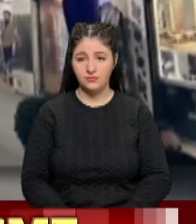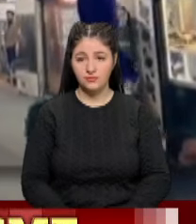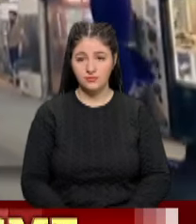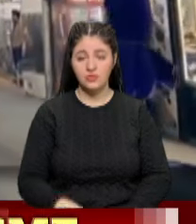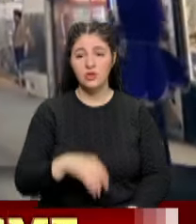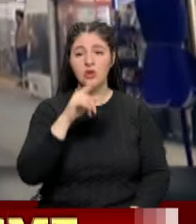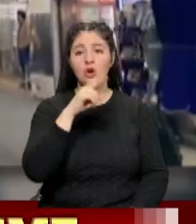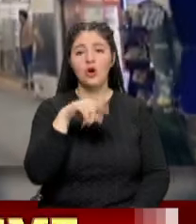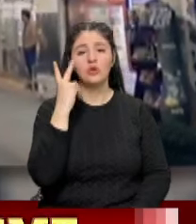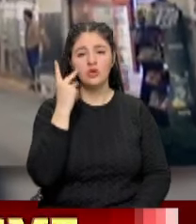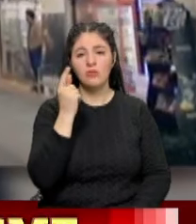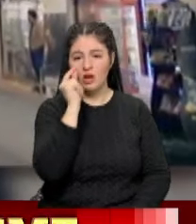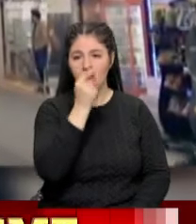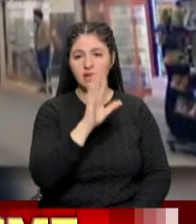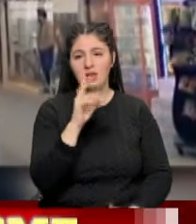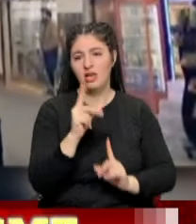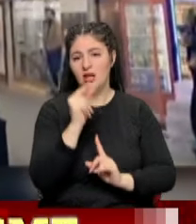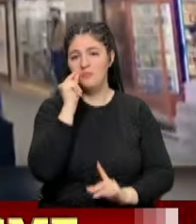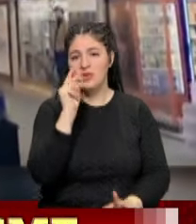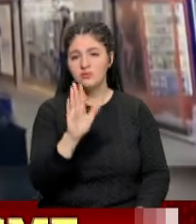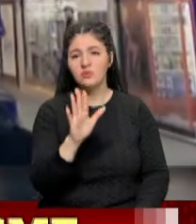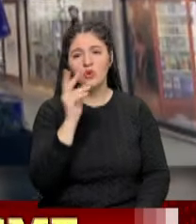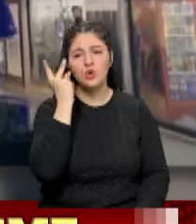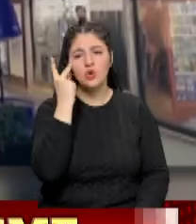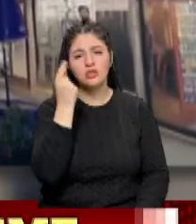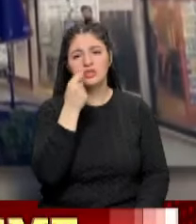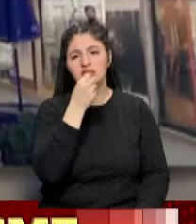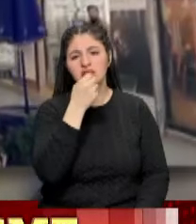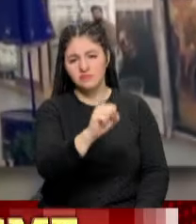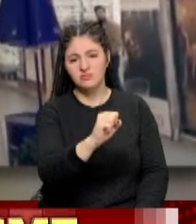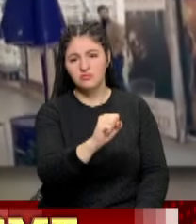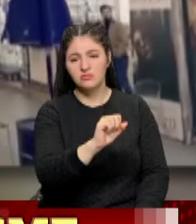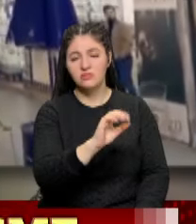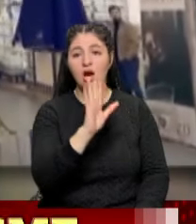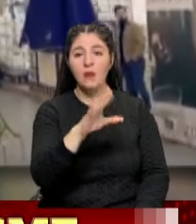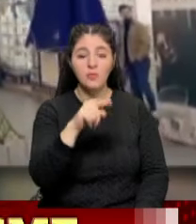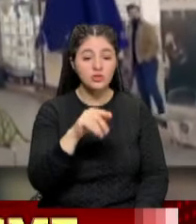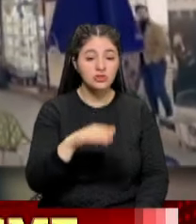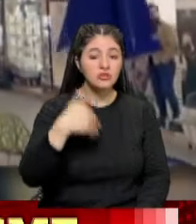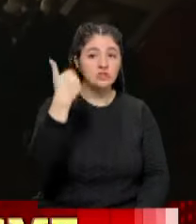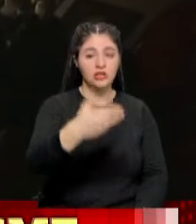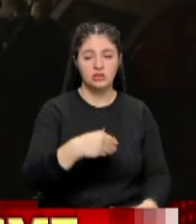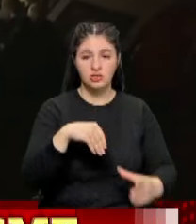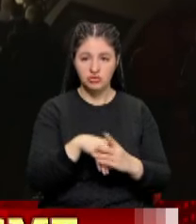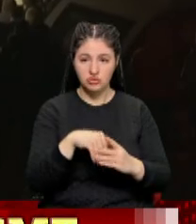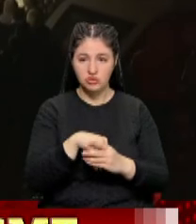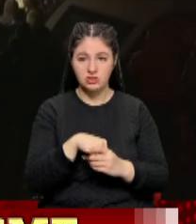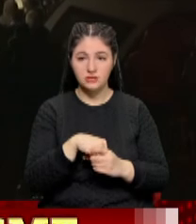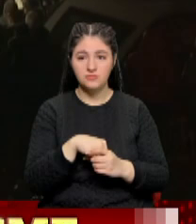Onları unutmak kolay değil bir kere İlker Bey. Unutturmayacağız. Ama bundan sonrası için